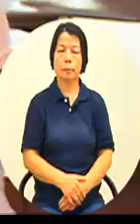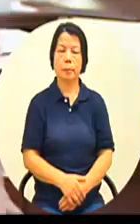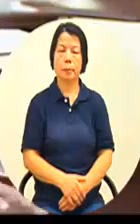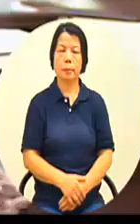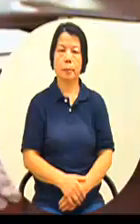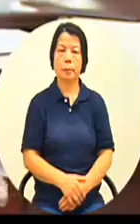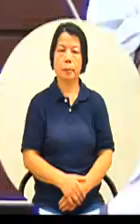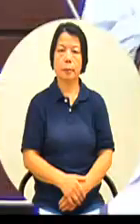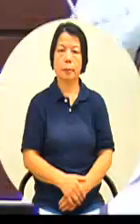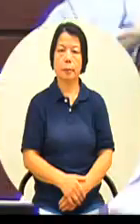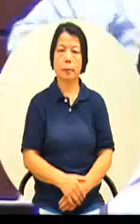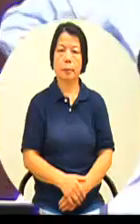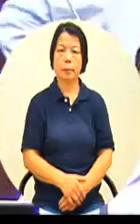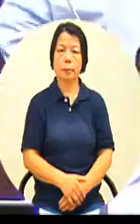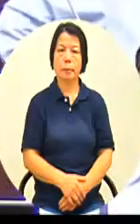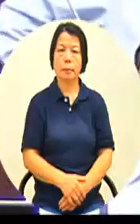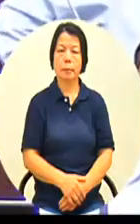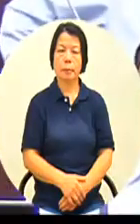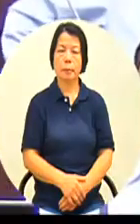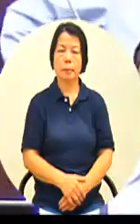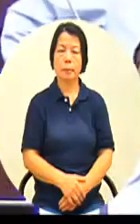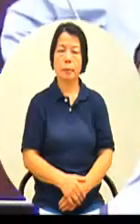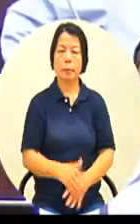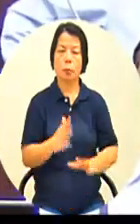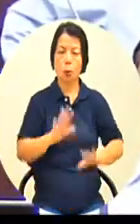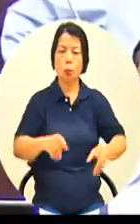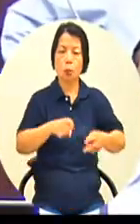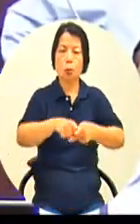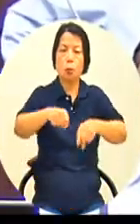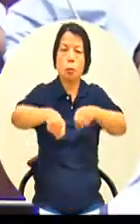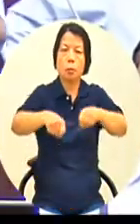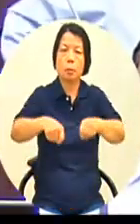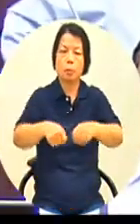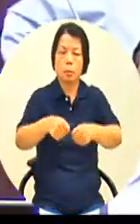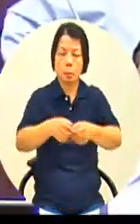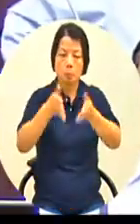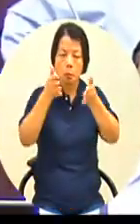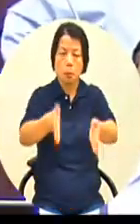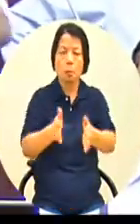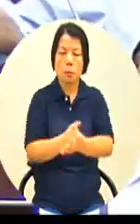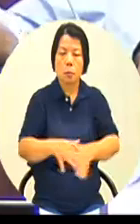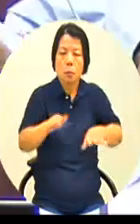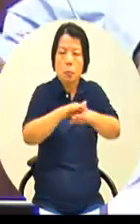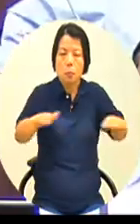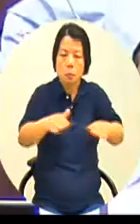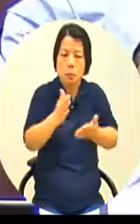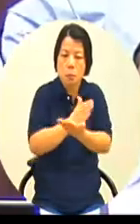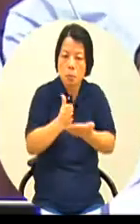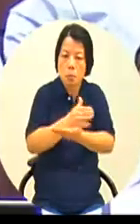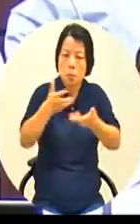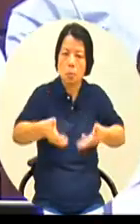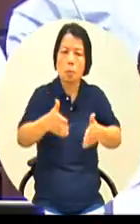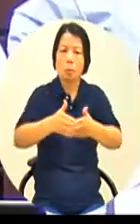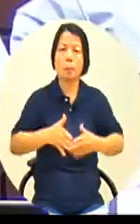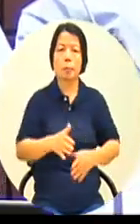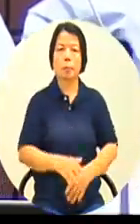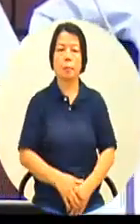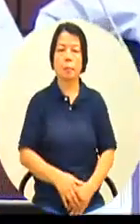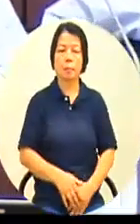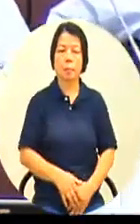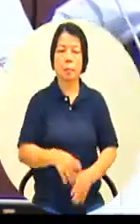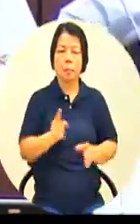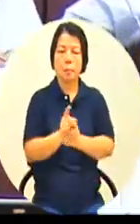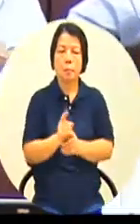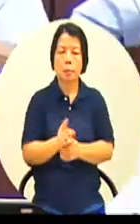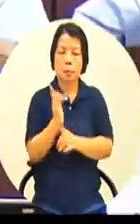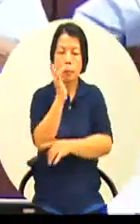是家己完报告，就是讲，当然咱的工程的部分还是要在整个安全的评估最重要啊。藤枝这个所在